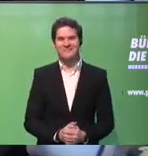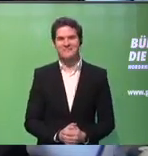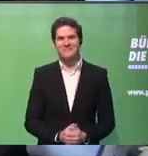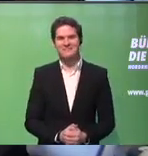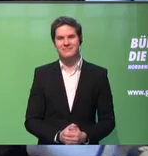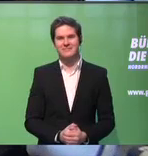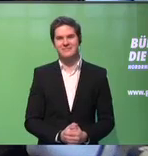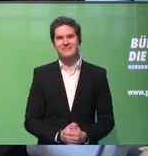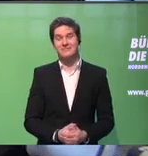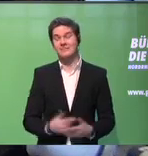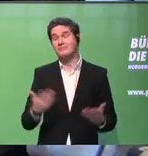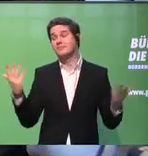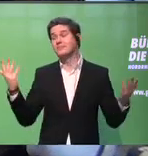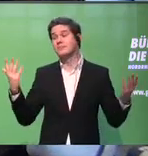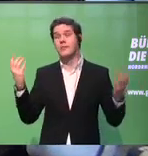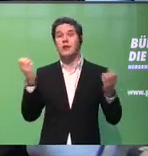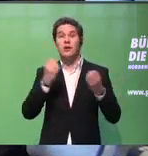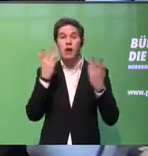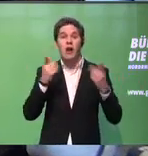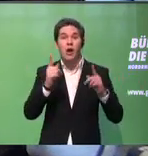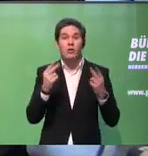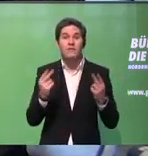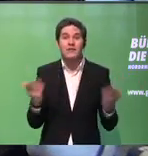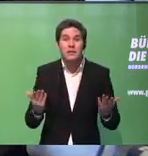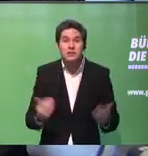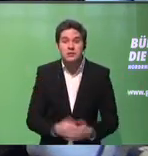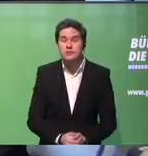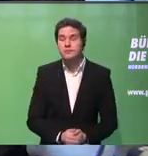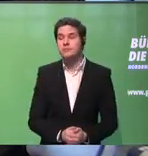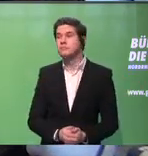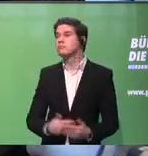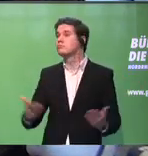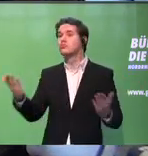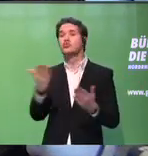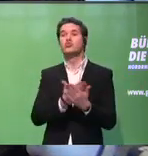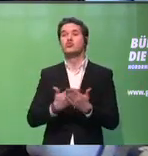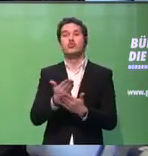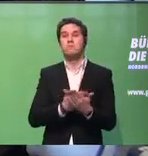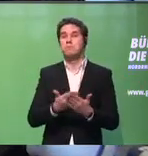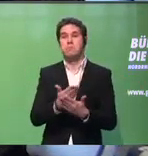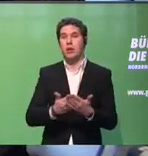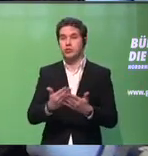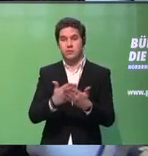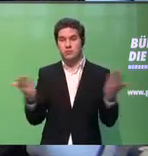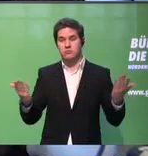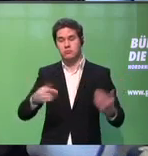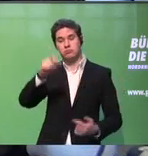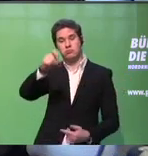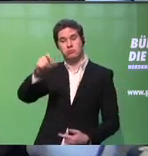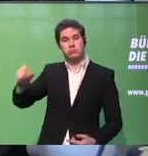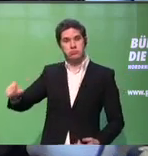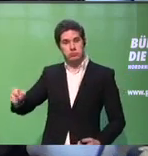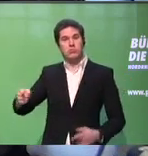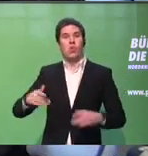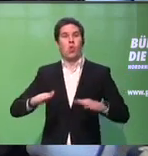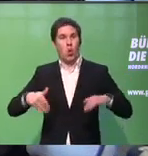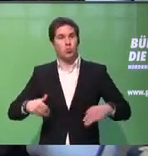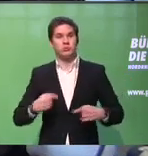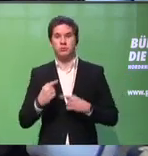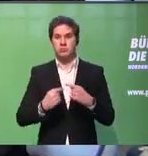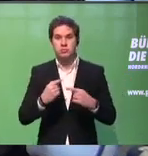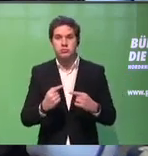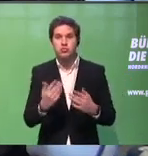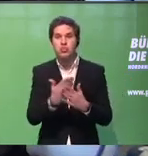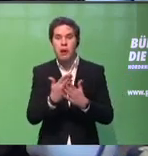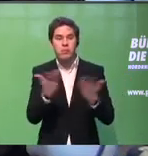Genauso gilt aber natürlich, wenn jetzt Menschen sich auf den Weg machen, und besonders in einigen Städten, auch